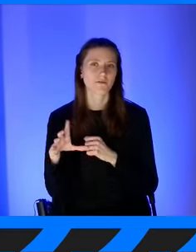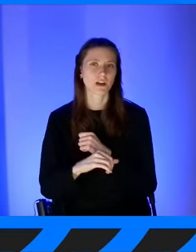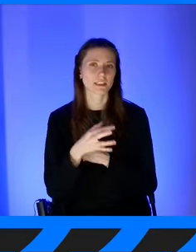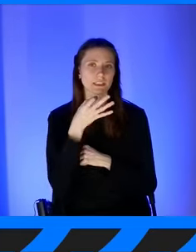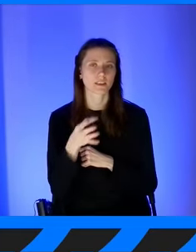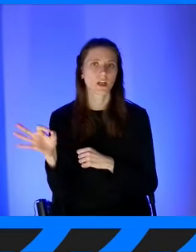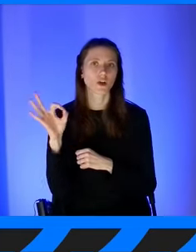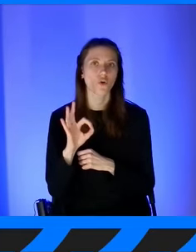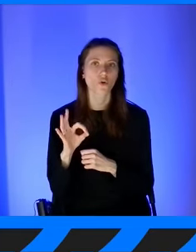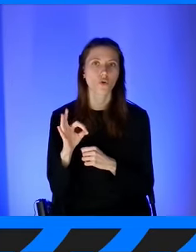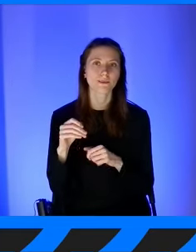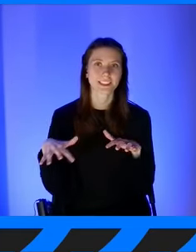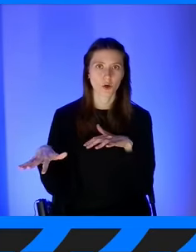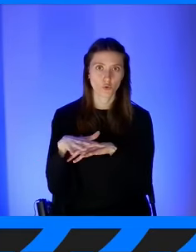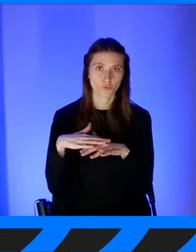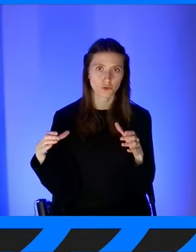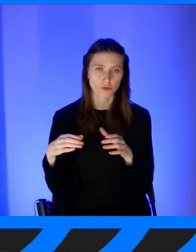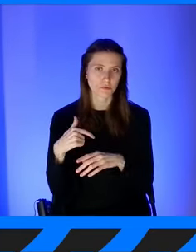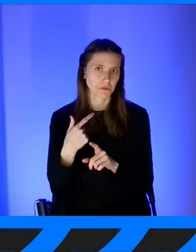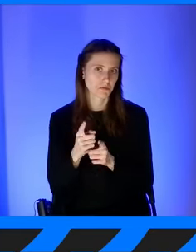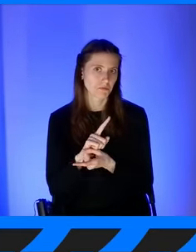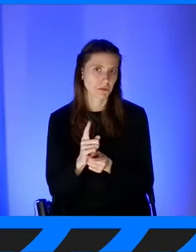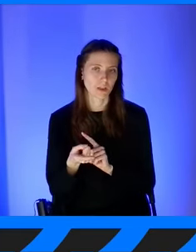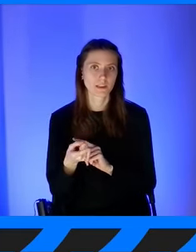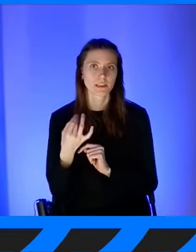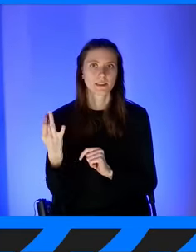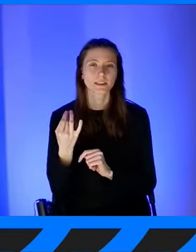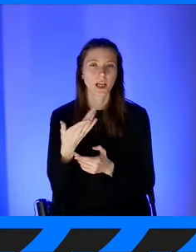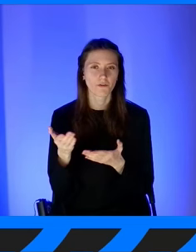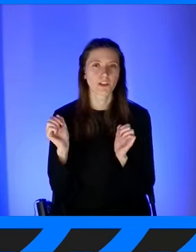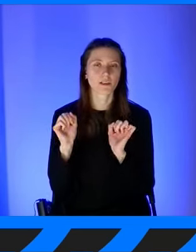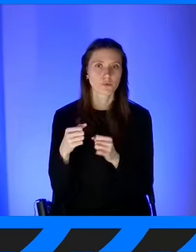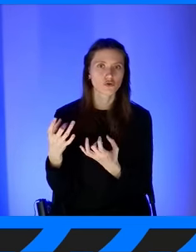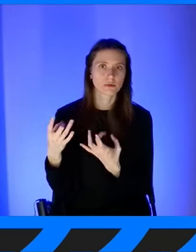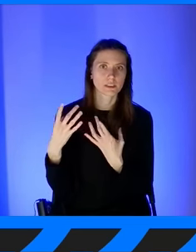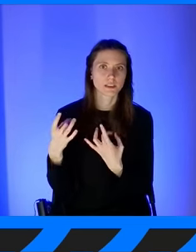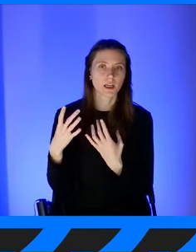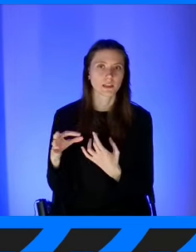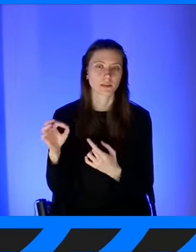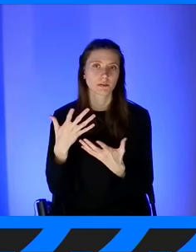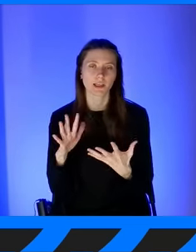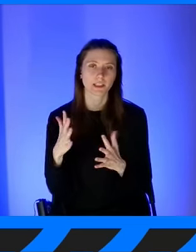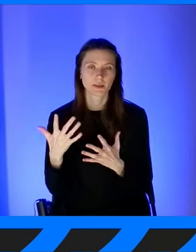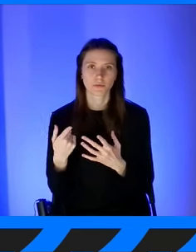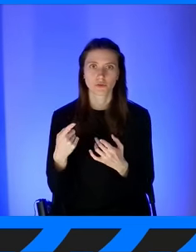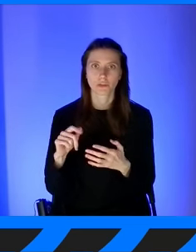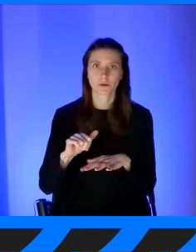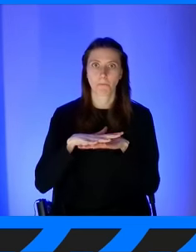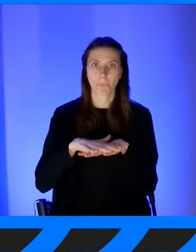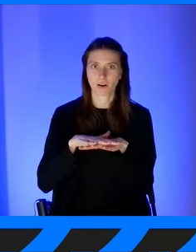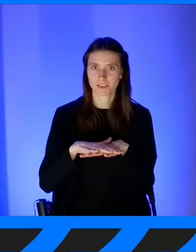сообщество и мне стало интересно Можете ли вы поделиться какими-то Бест практи сами